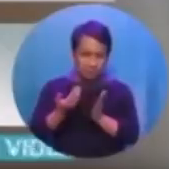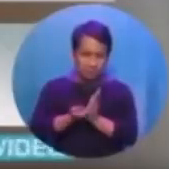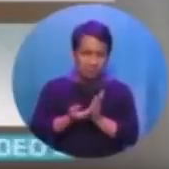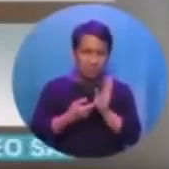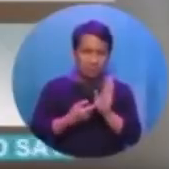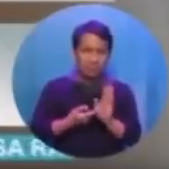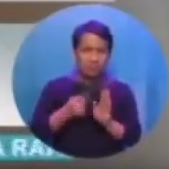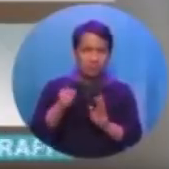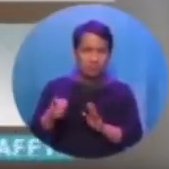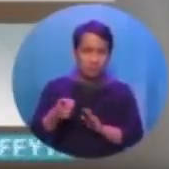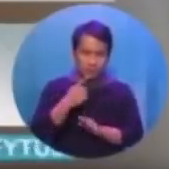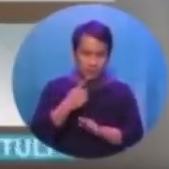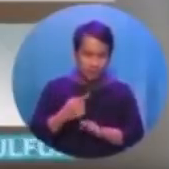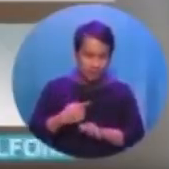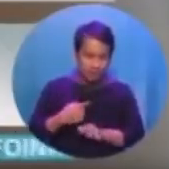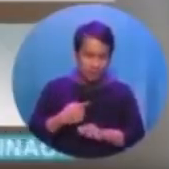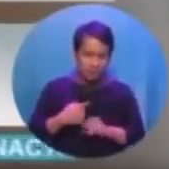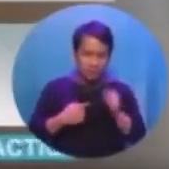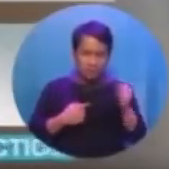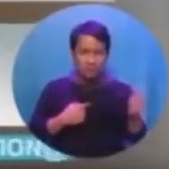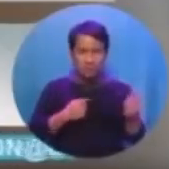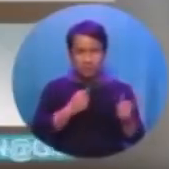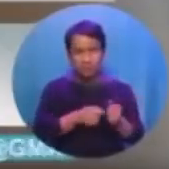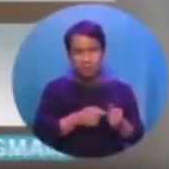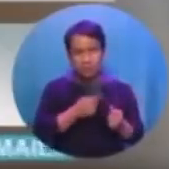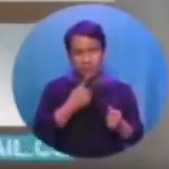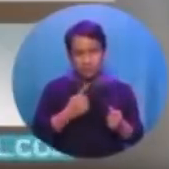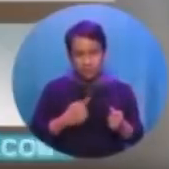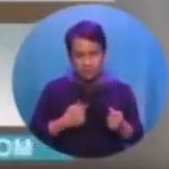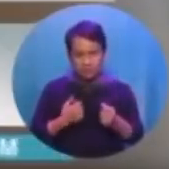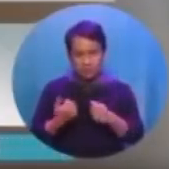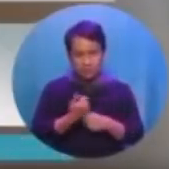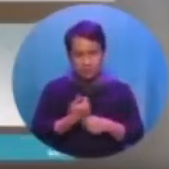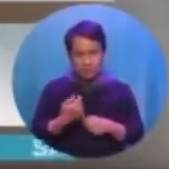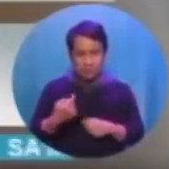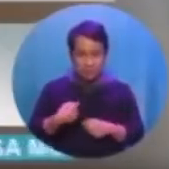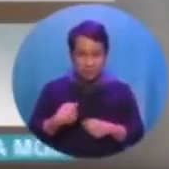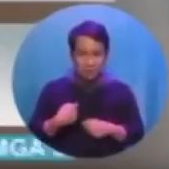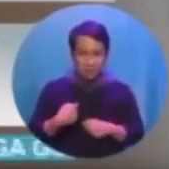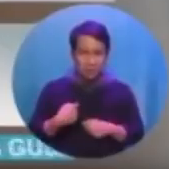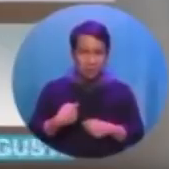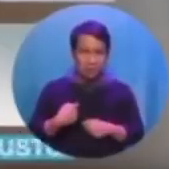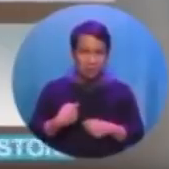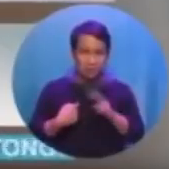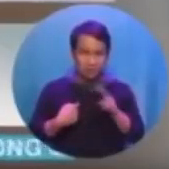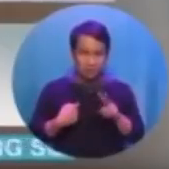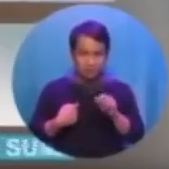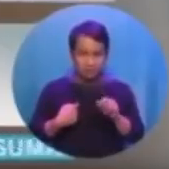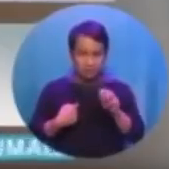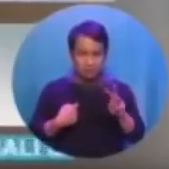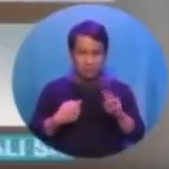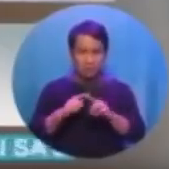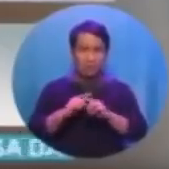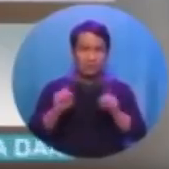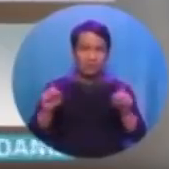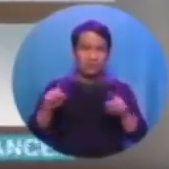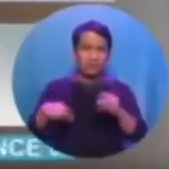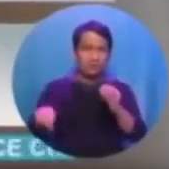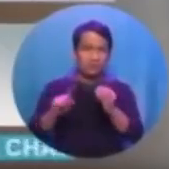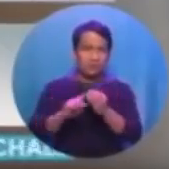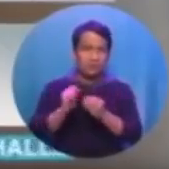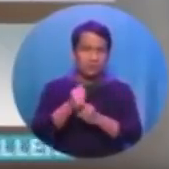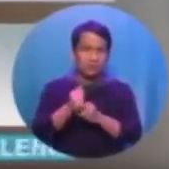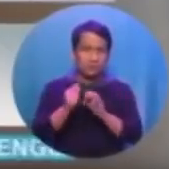Kasi, ang sa akin, sir, kasi, ganyan yung sinasabi nila sa on-air. Okay. But, yung din sa Bouncy, ibang-iba po talaga yung